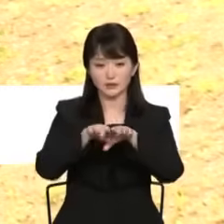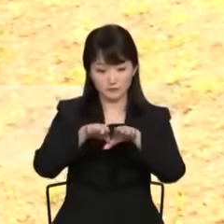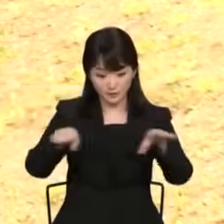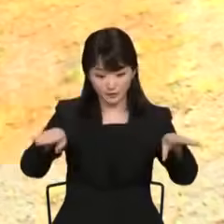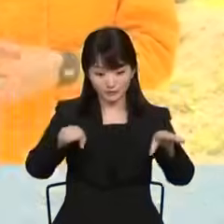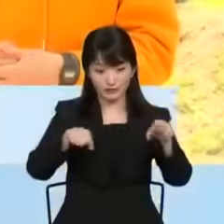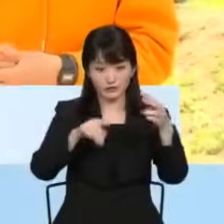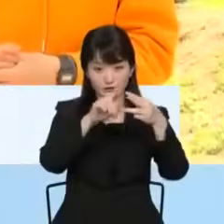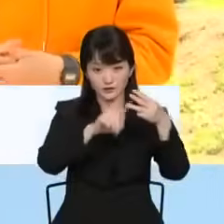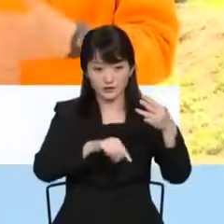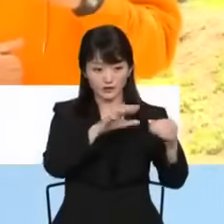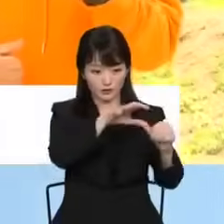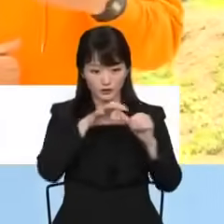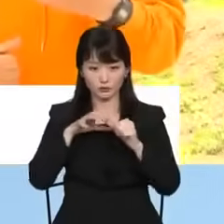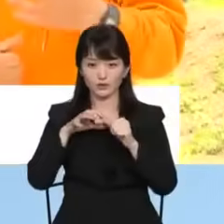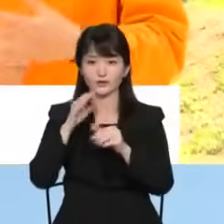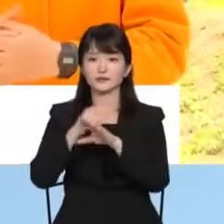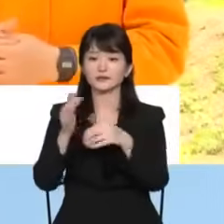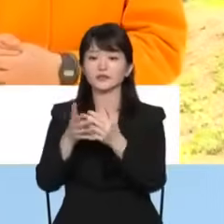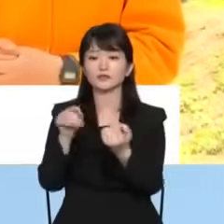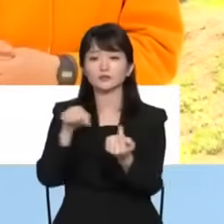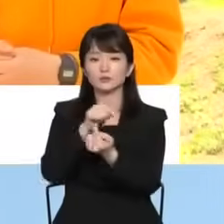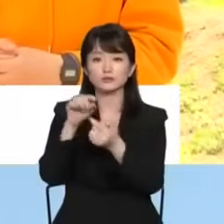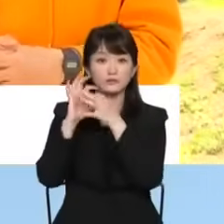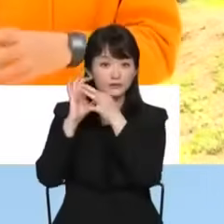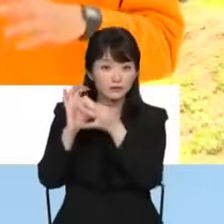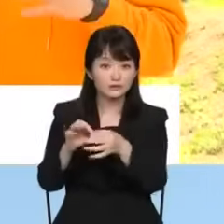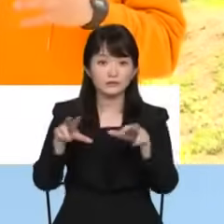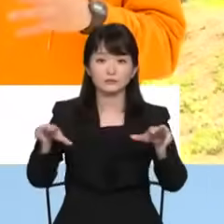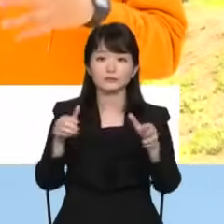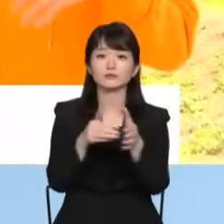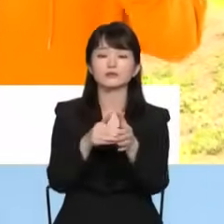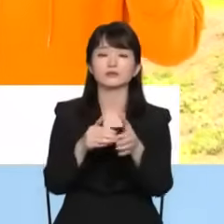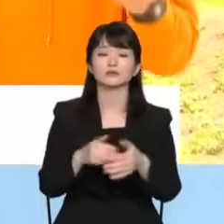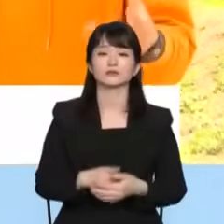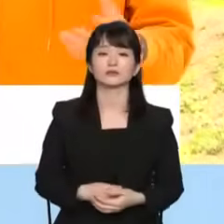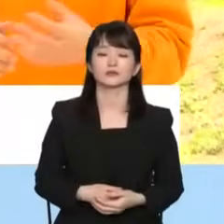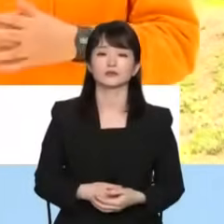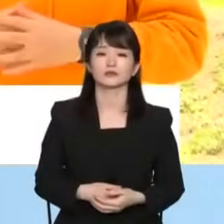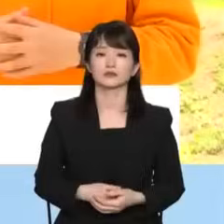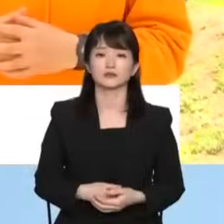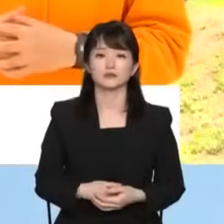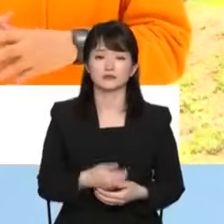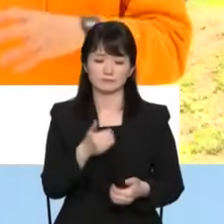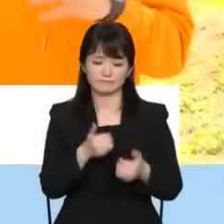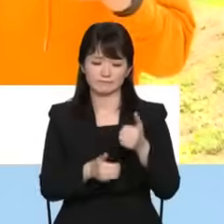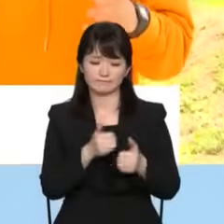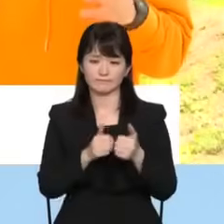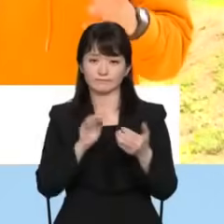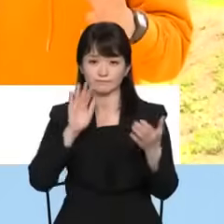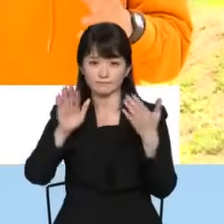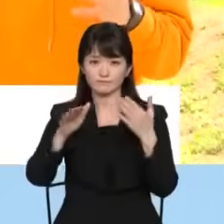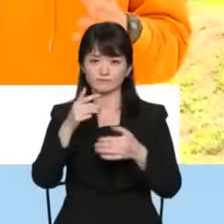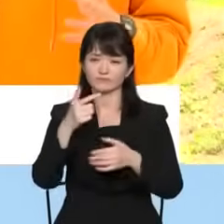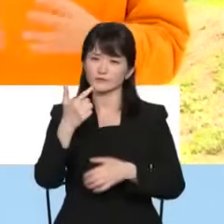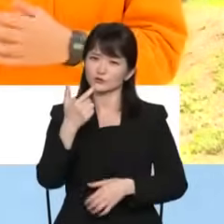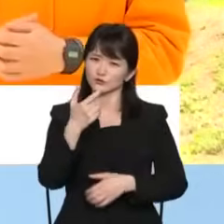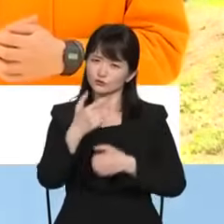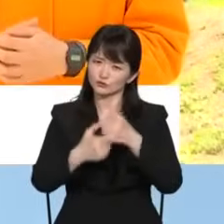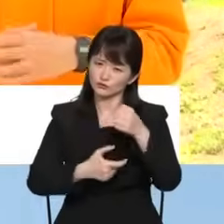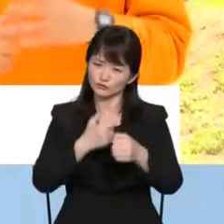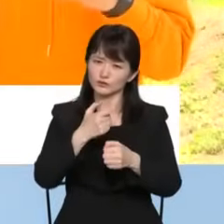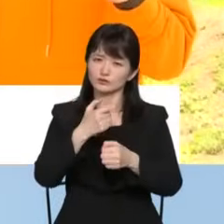가치를 바탕으로 해가지고 당을 운영하는 것이 지속되면은 지금까지 어쩌면은 그 냉전 이후에 어쩌면 60년, 70년 동안